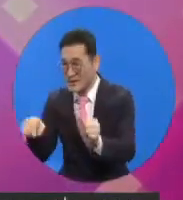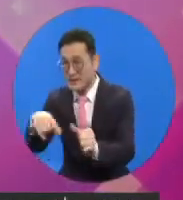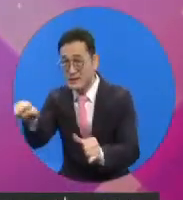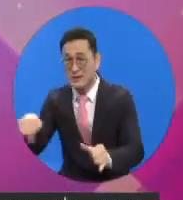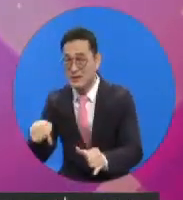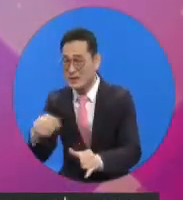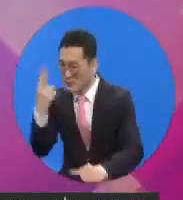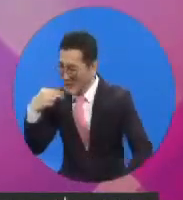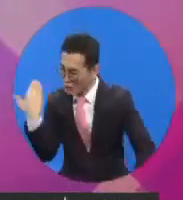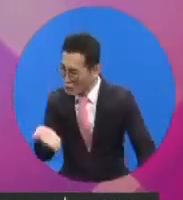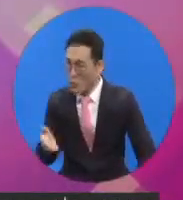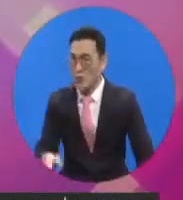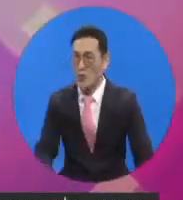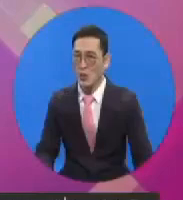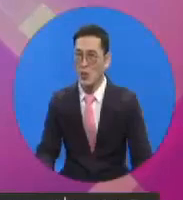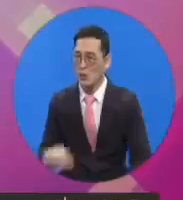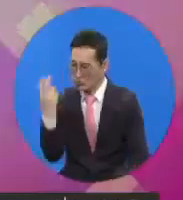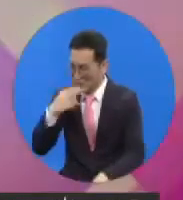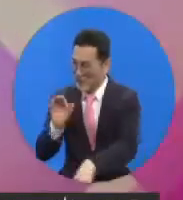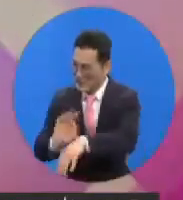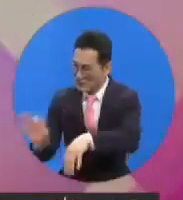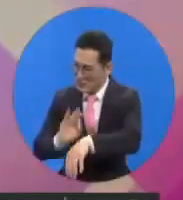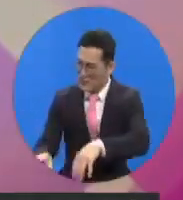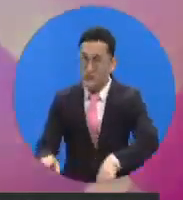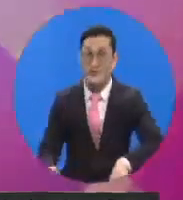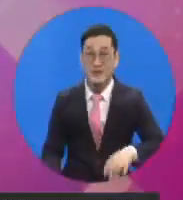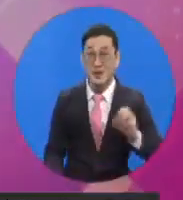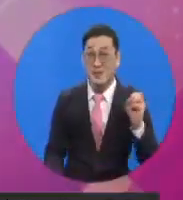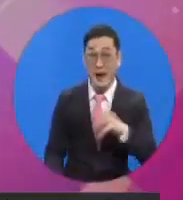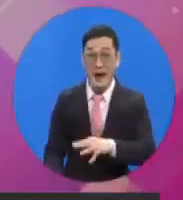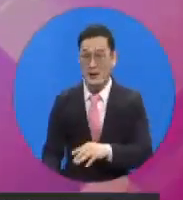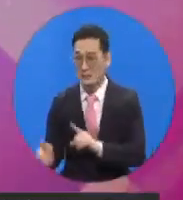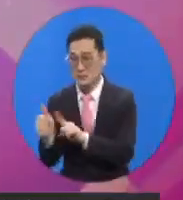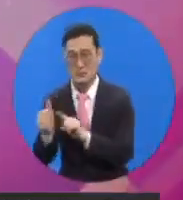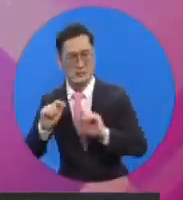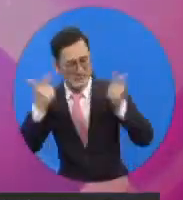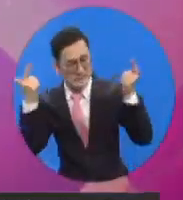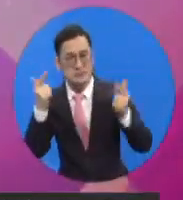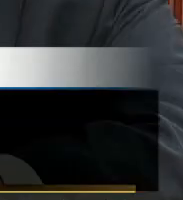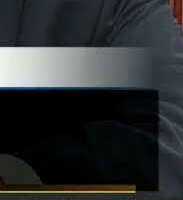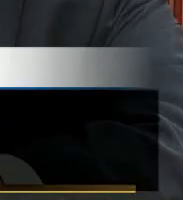들여다보지 않았다라는 의혹 제기인데요. 이에 대해서 윤 총장 이렇게 얘기했습니다.